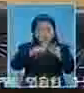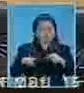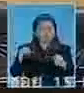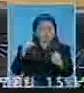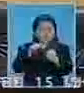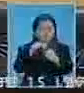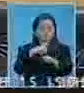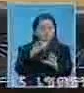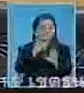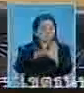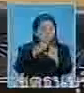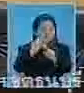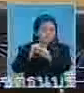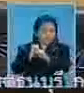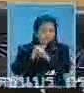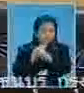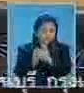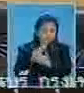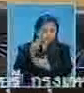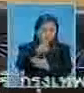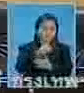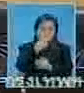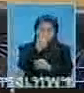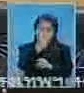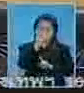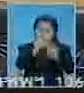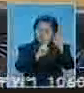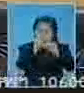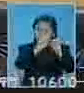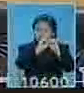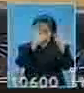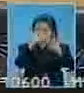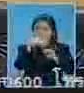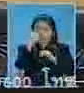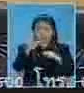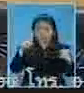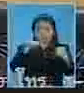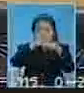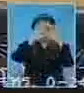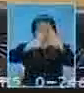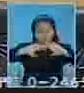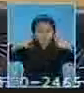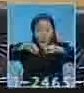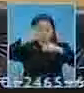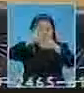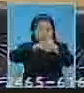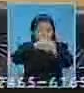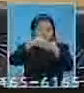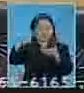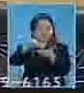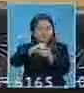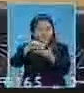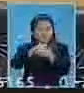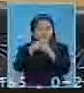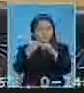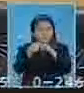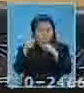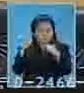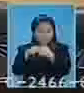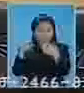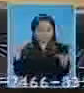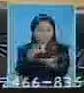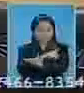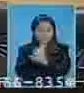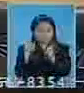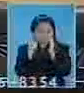บัญชีนี่คือตัวชี้วัดที่ชัดเจนนะครับว่านโยบายการแก้ไขปัญหาความยากจนความเหลื่อมล้ำเริ่ม